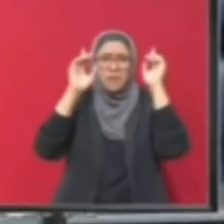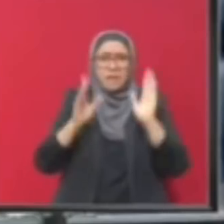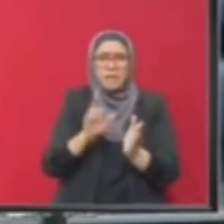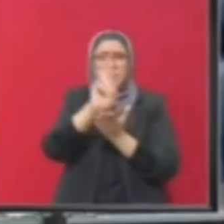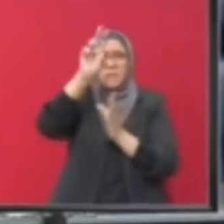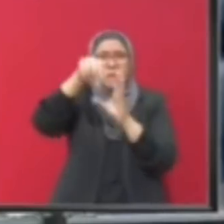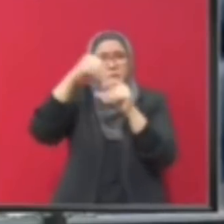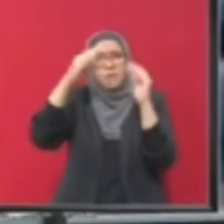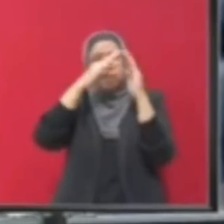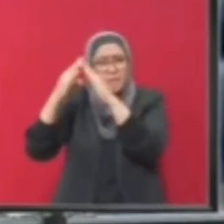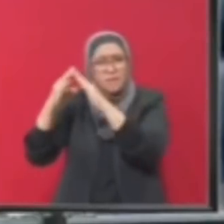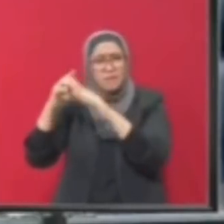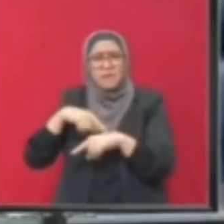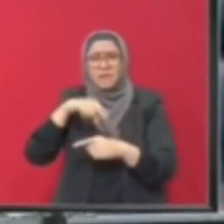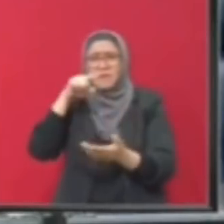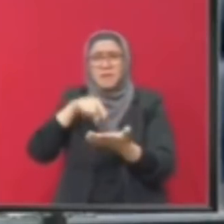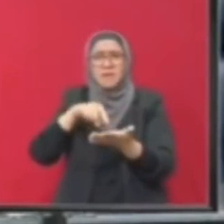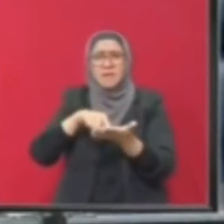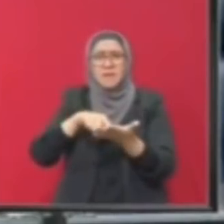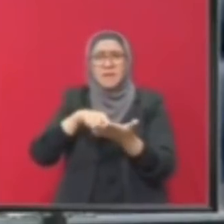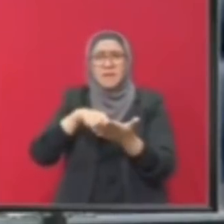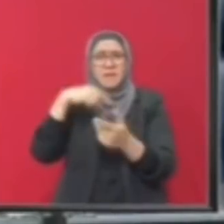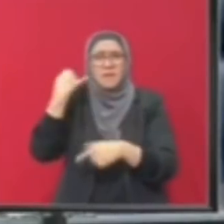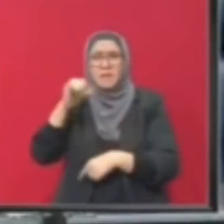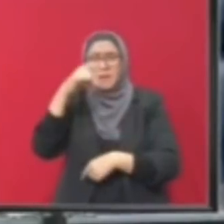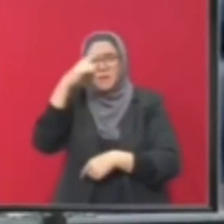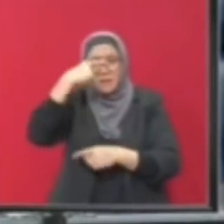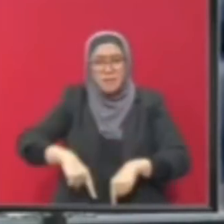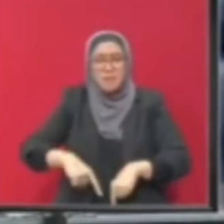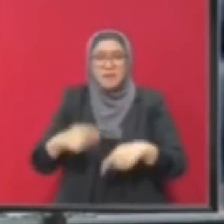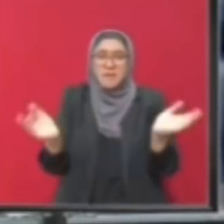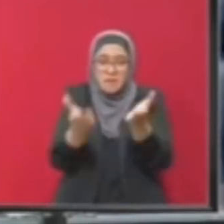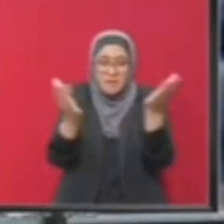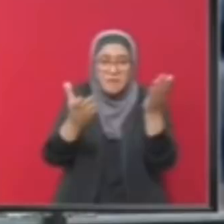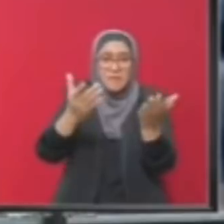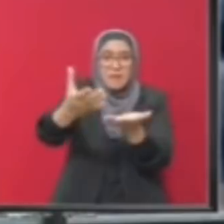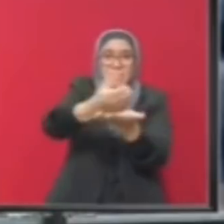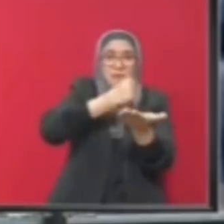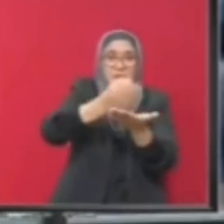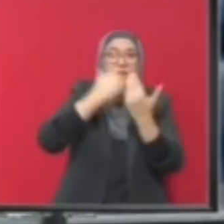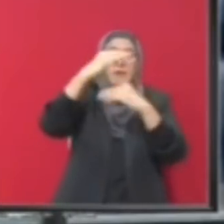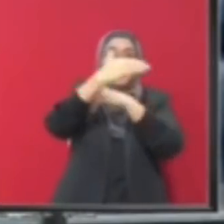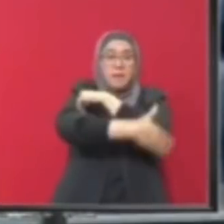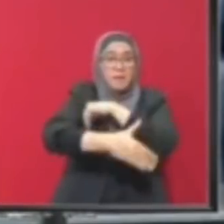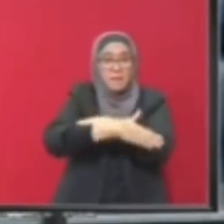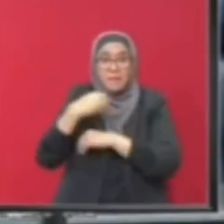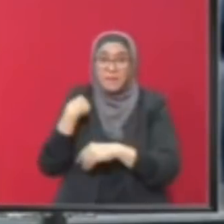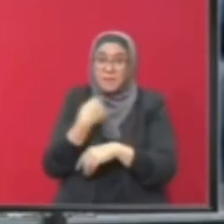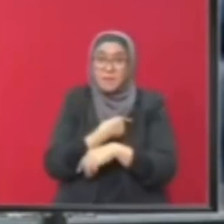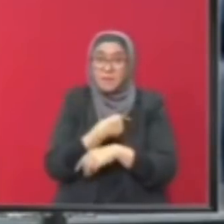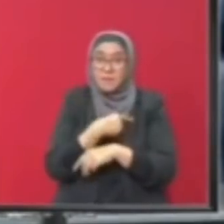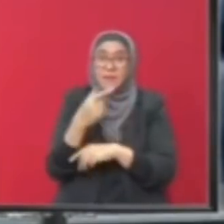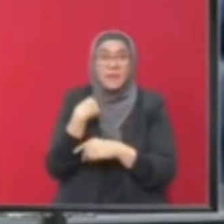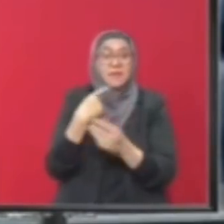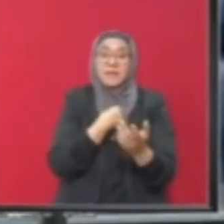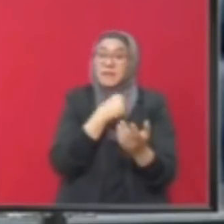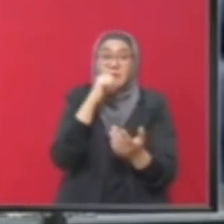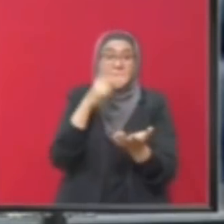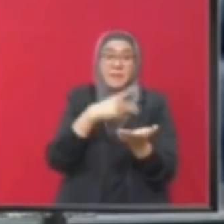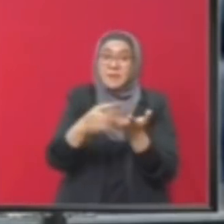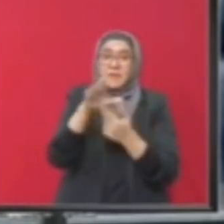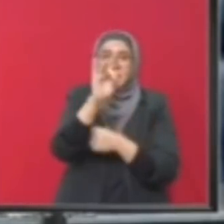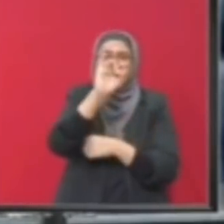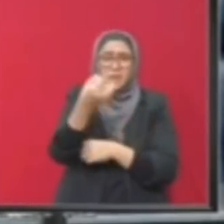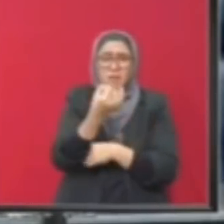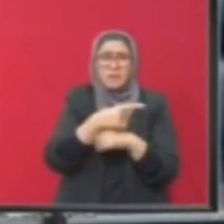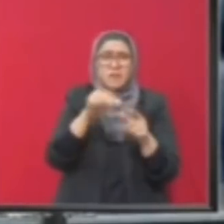ini tidak boleh mampu untuk menjana pendapatan di peringkat negara kita? Ini tak kita belanja sampai 80 juta untuk